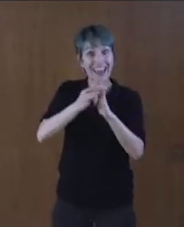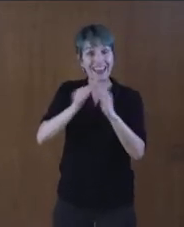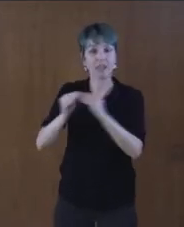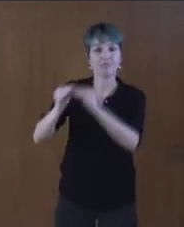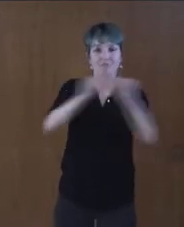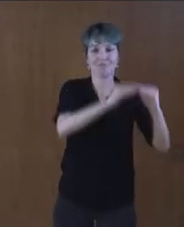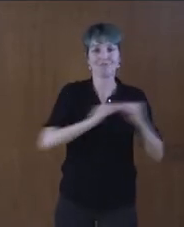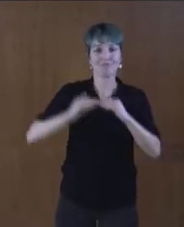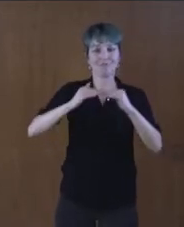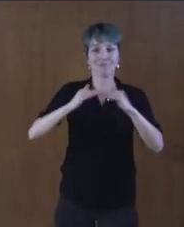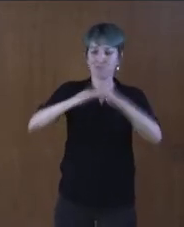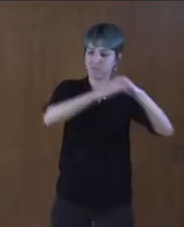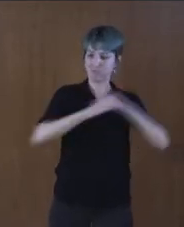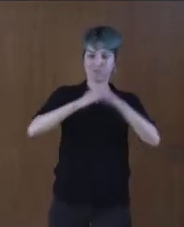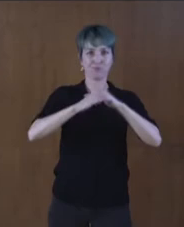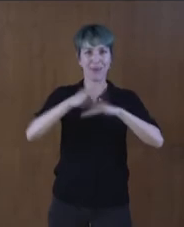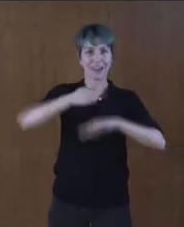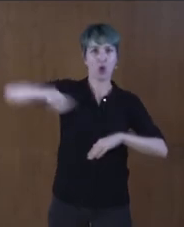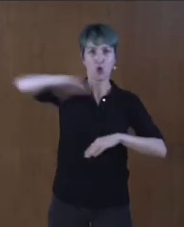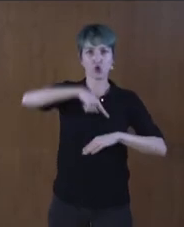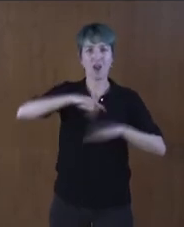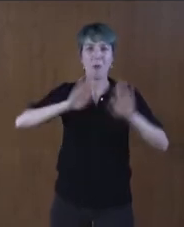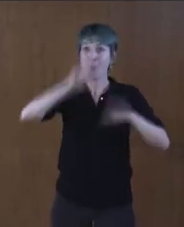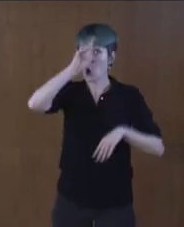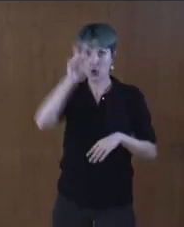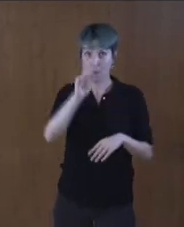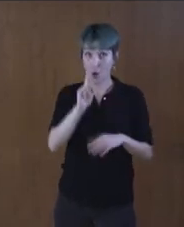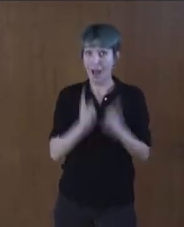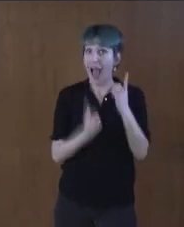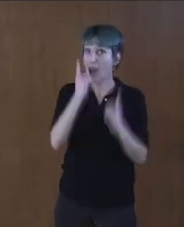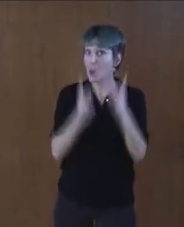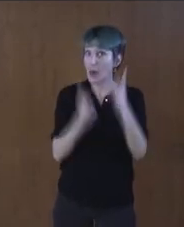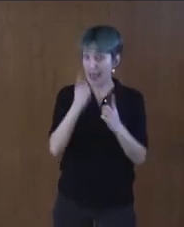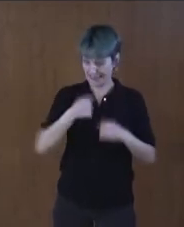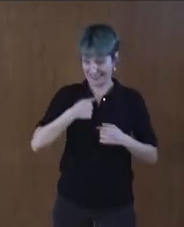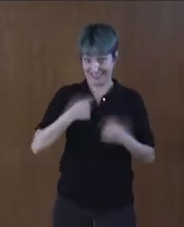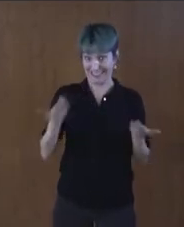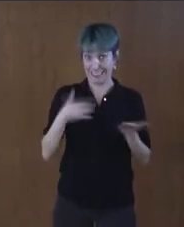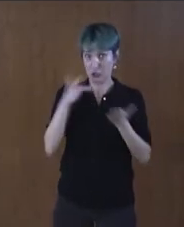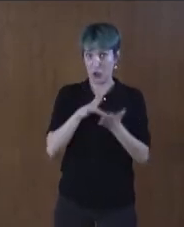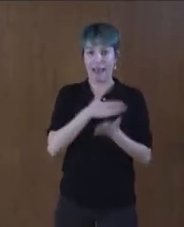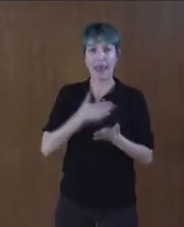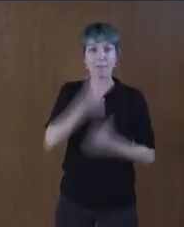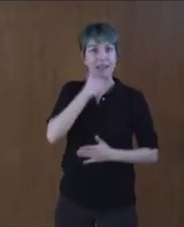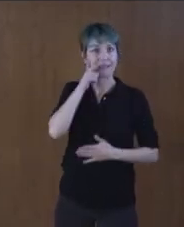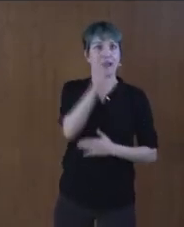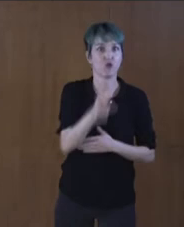per tots, sense preocupar-se del fet que a alguns ens convenia saltar més lluny.